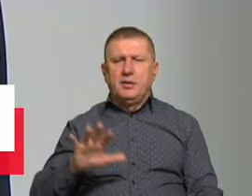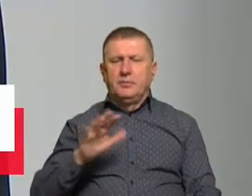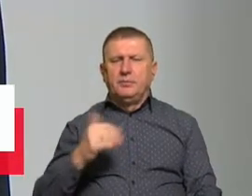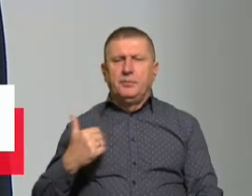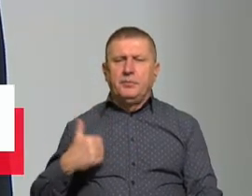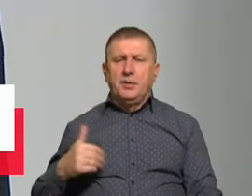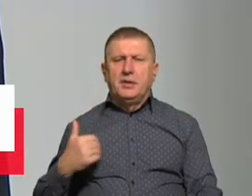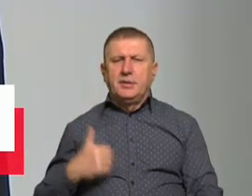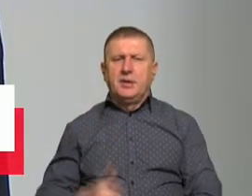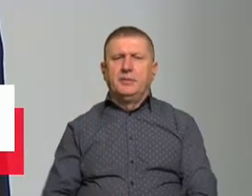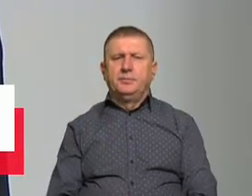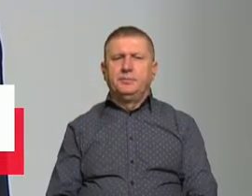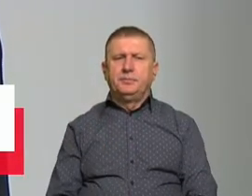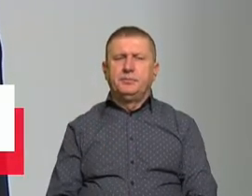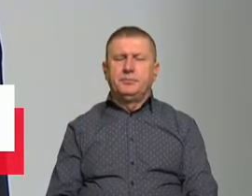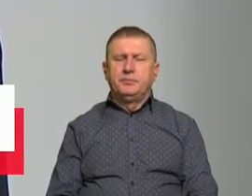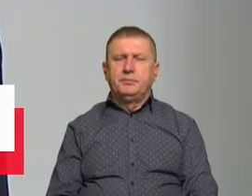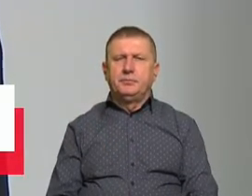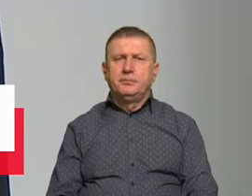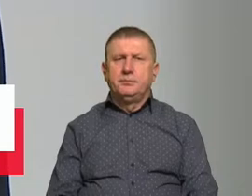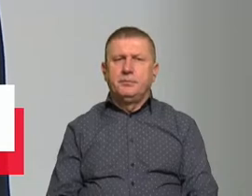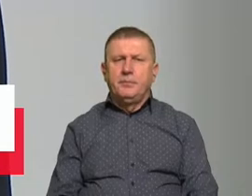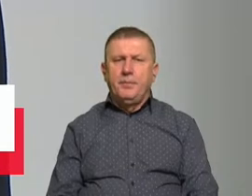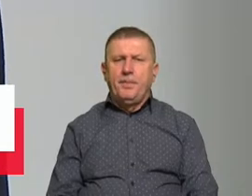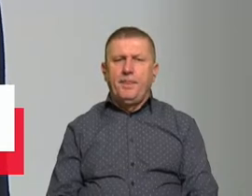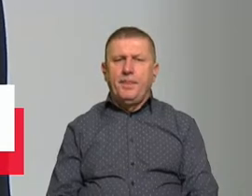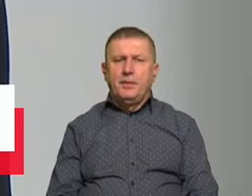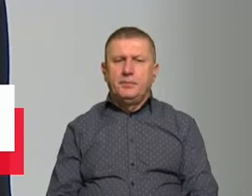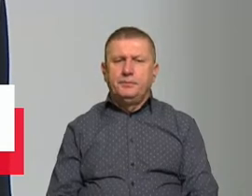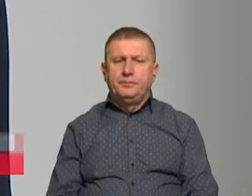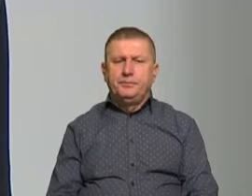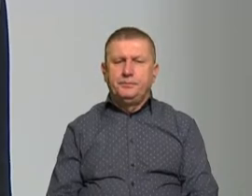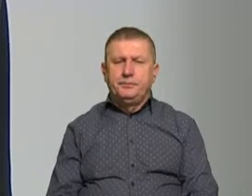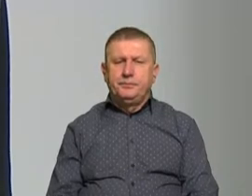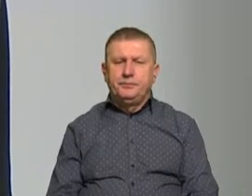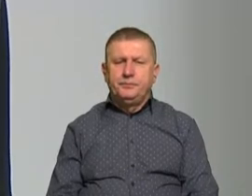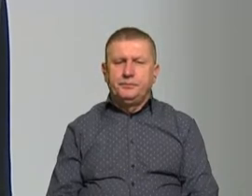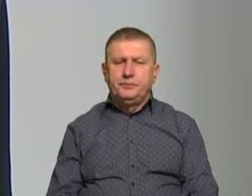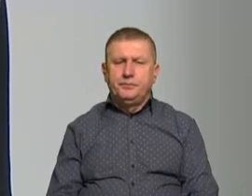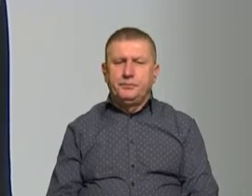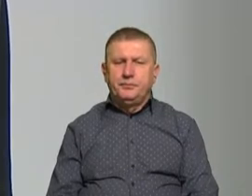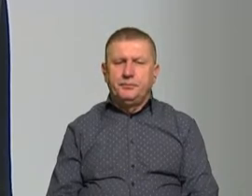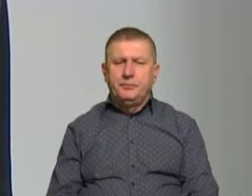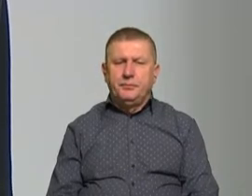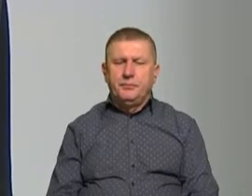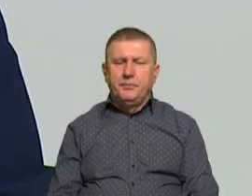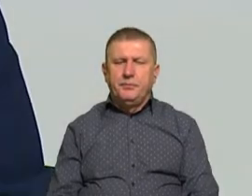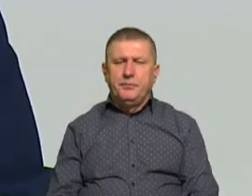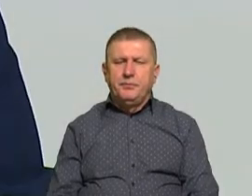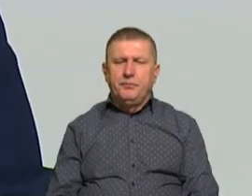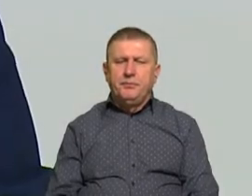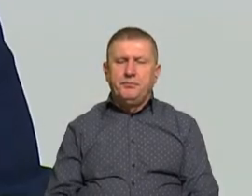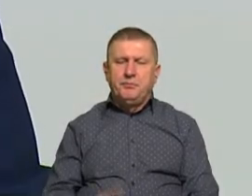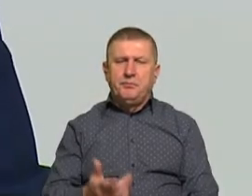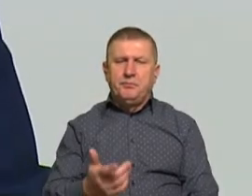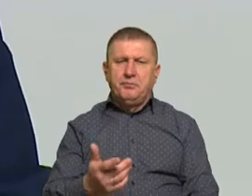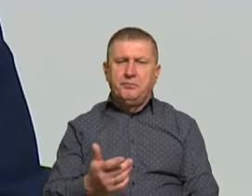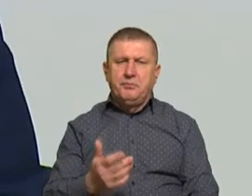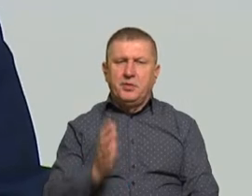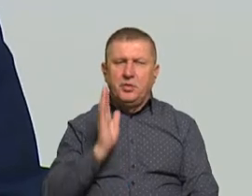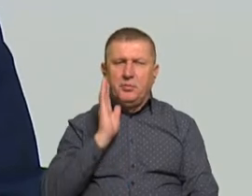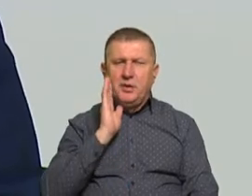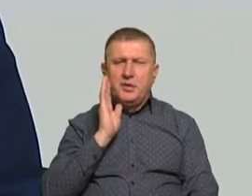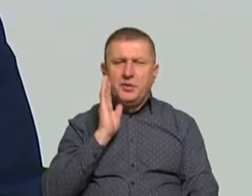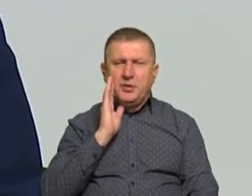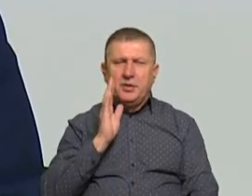sekund minęło. Panie prezydencie, poprosimy o odpowiedź. Tak, mój przedmówca powiedział, że żadne mieszkanie komunalne nie